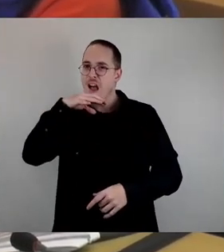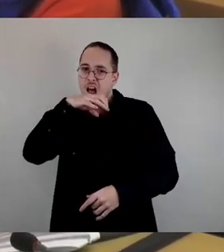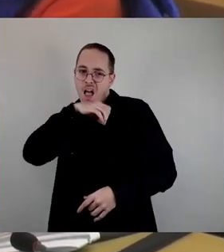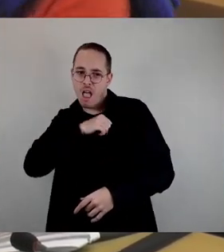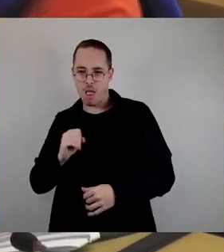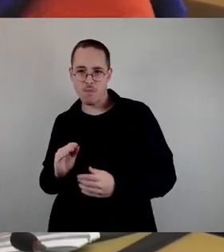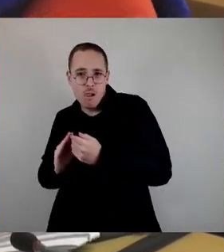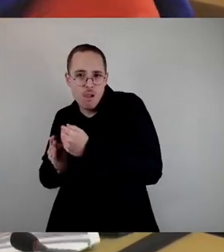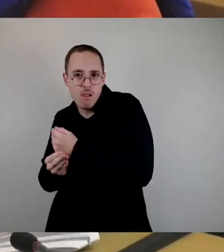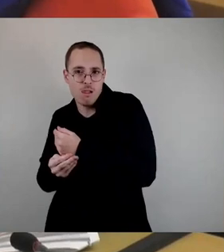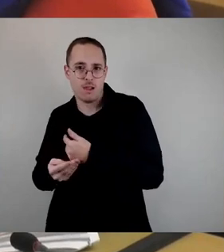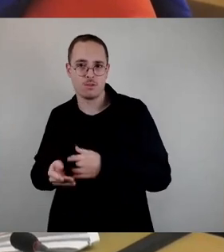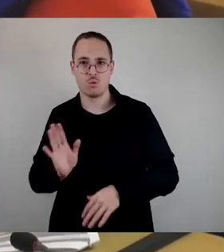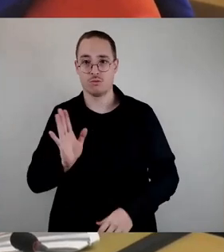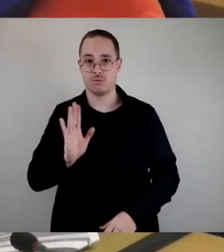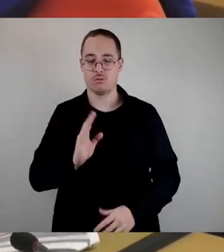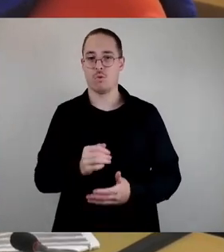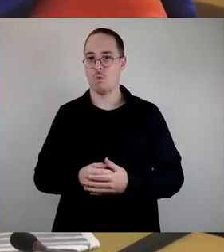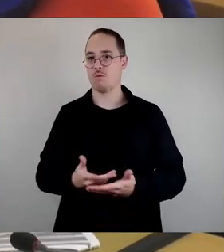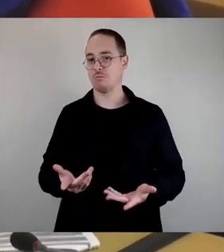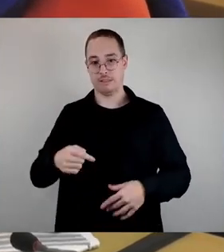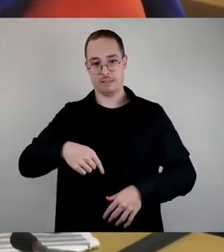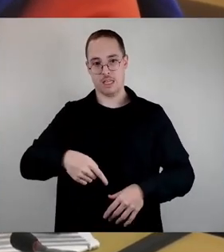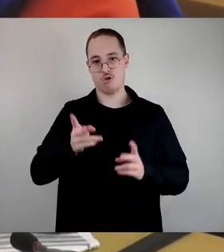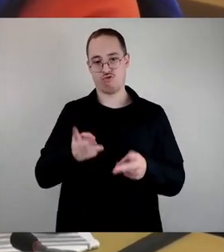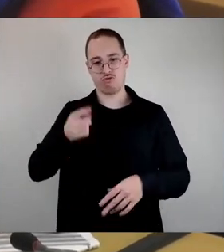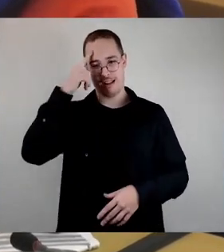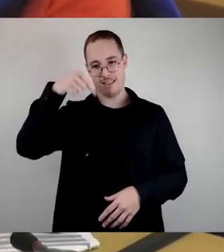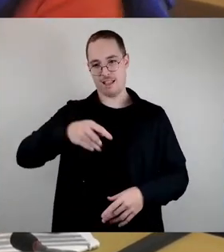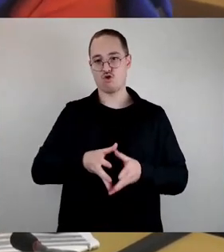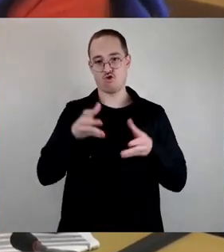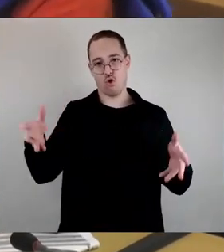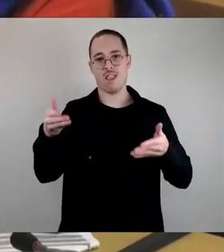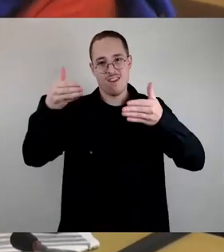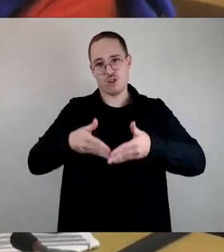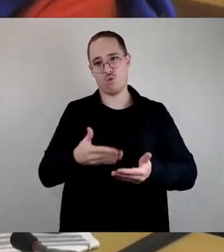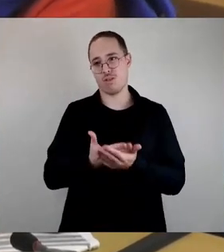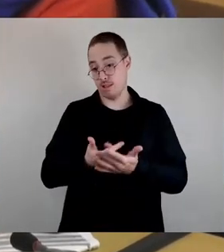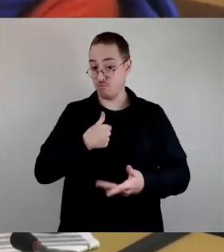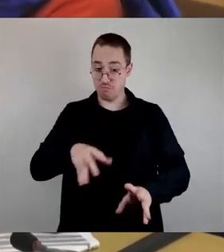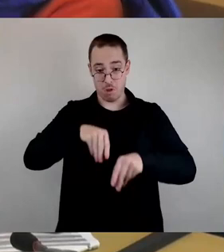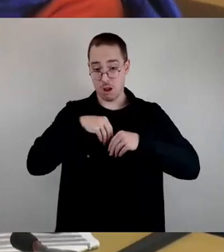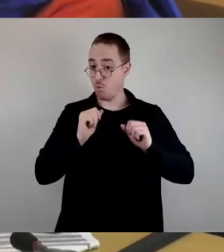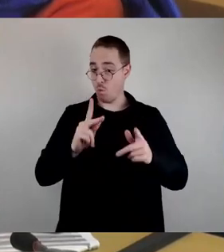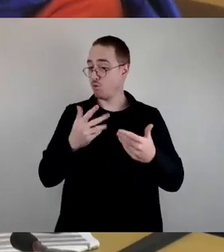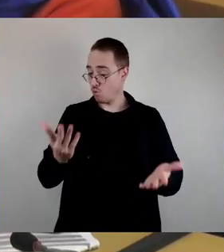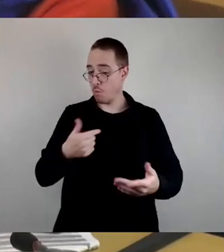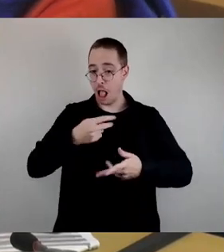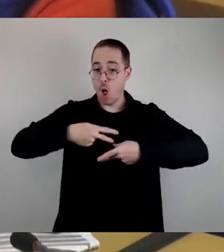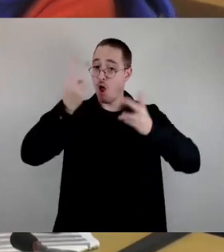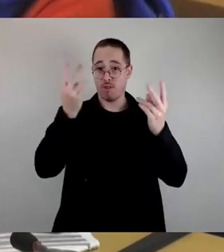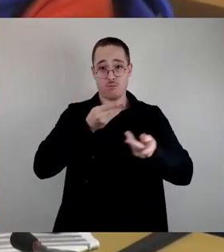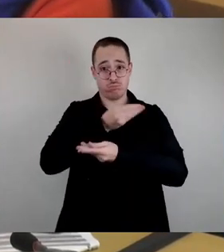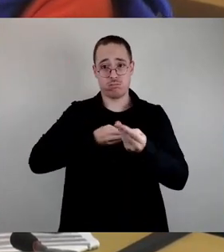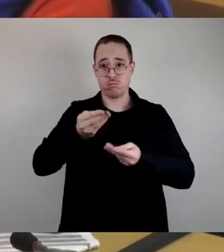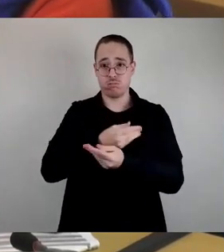der größten Fraktion in diesem Stadtrat. Aber um das nochmal klarzustellen, unser Verkehrspolitischer und lokaler Stadtrat Herr